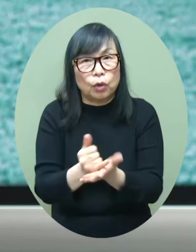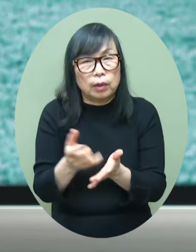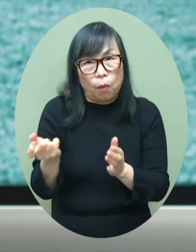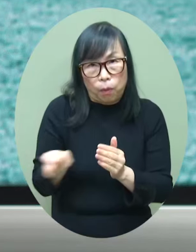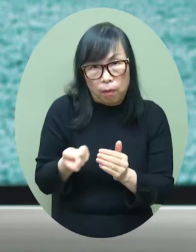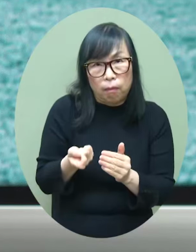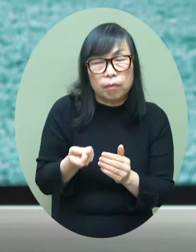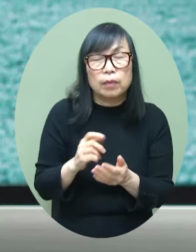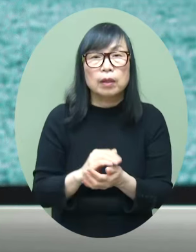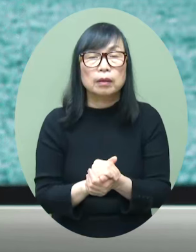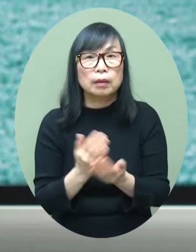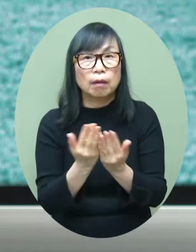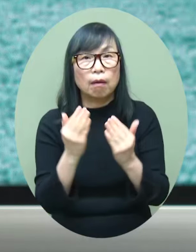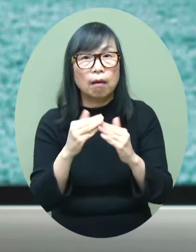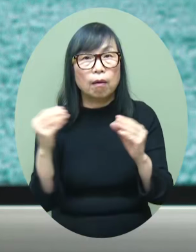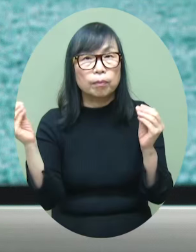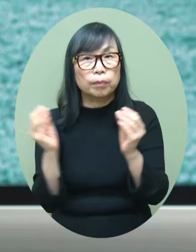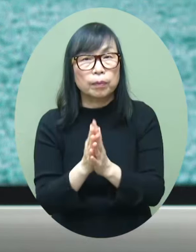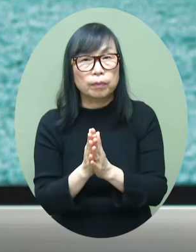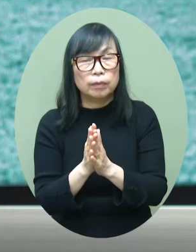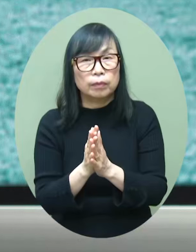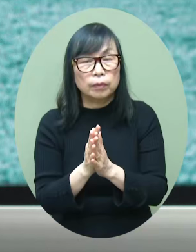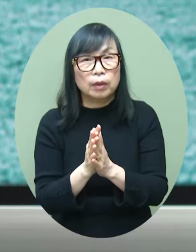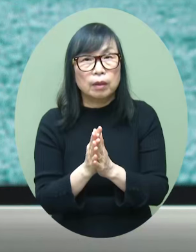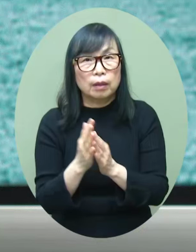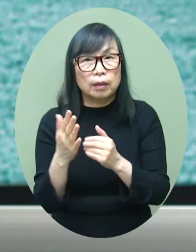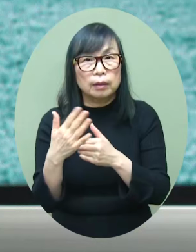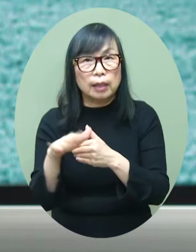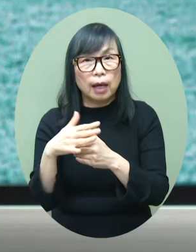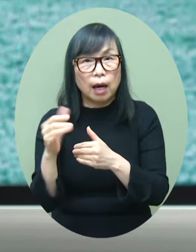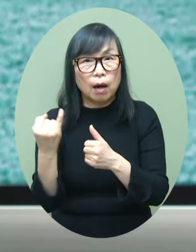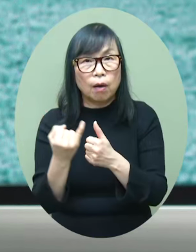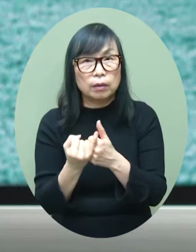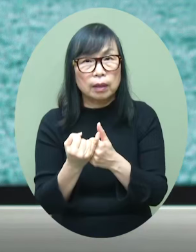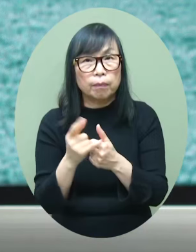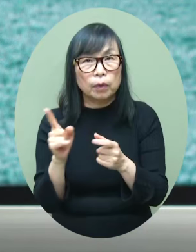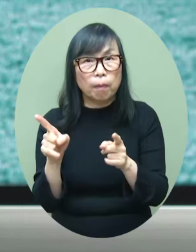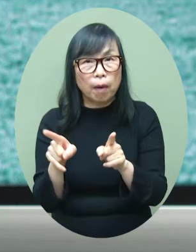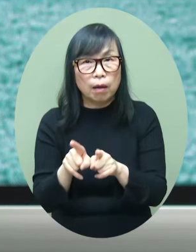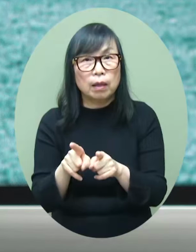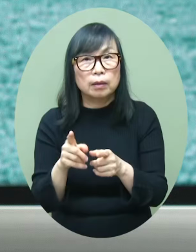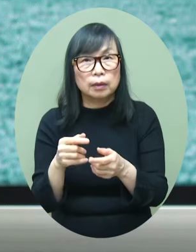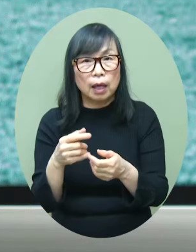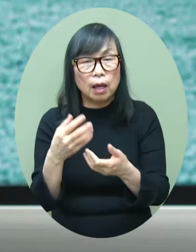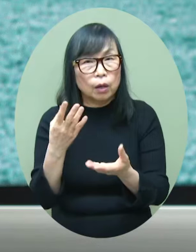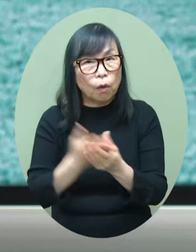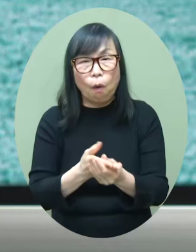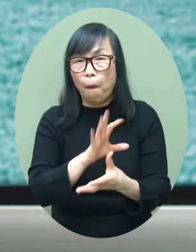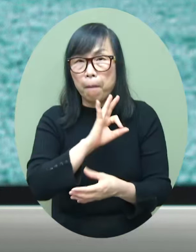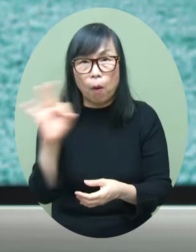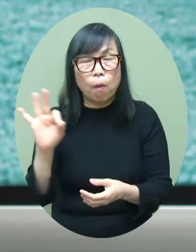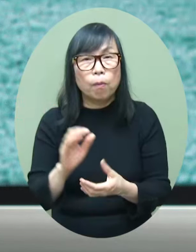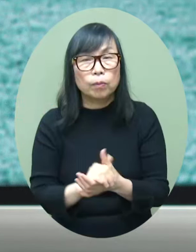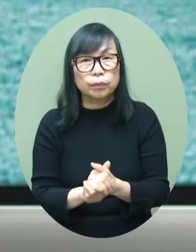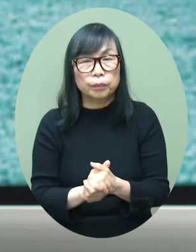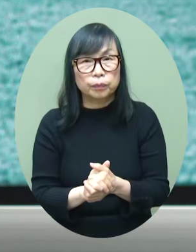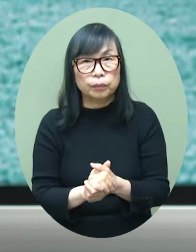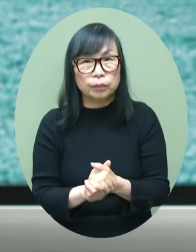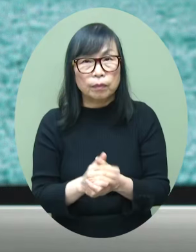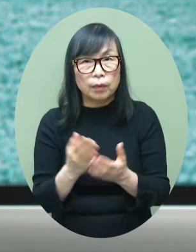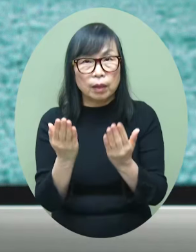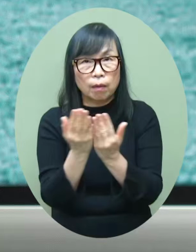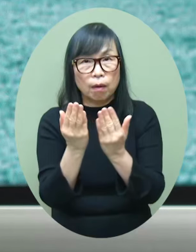咁間學校一共嗰、那個其他嘅學生啦，都係或者同班嘅學生咧都冇第啲個案啦。嗰班咧